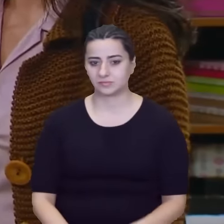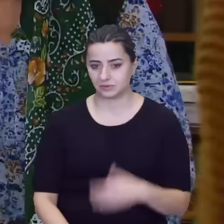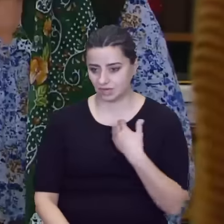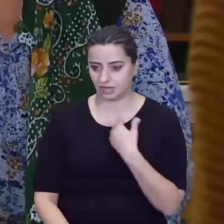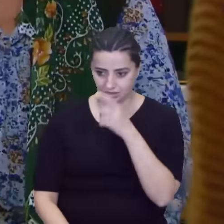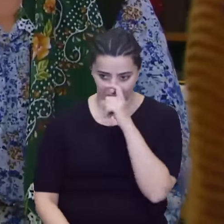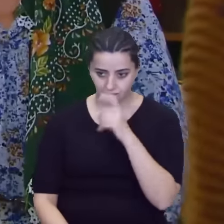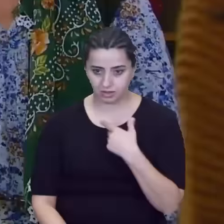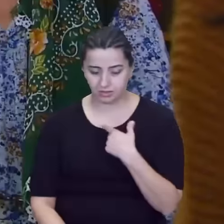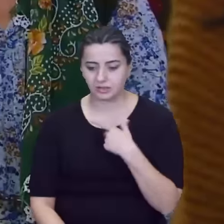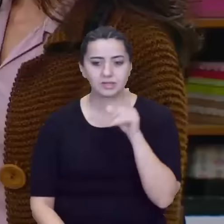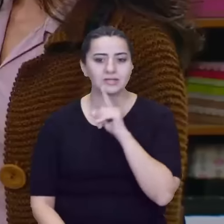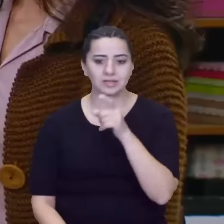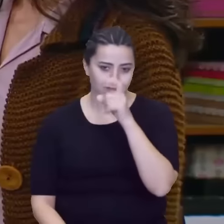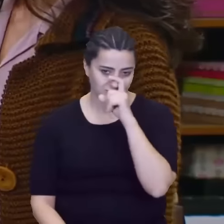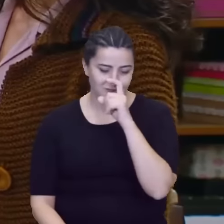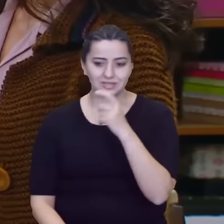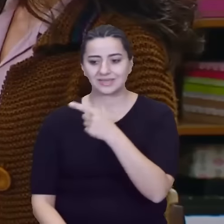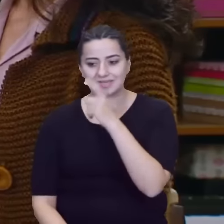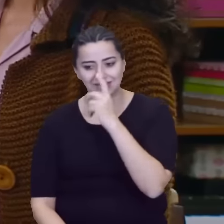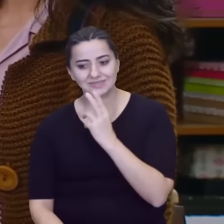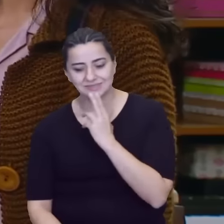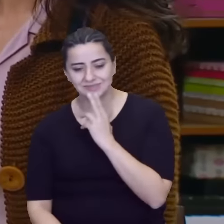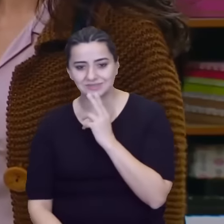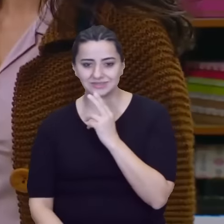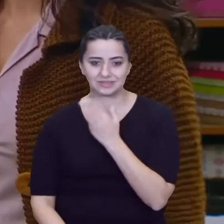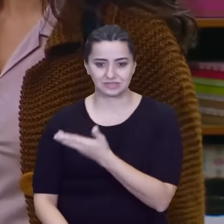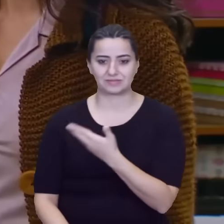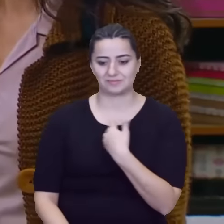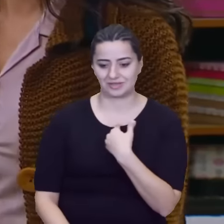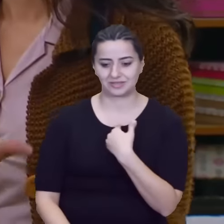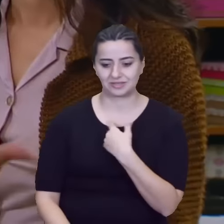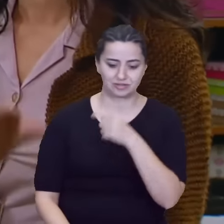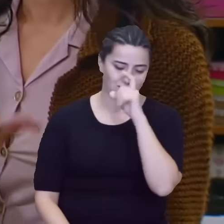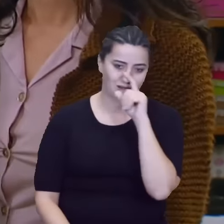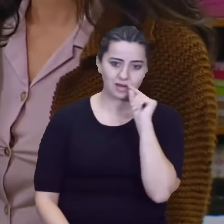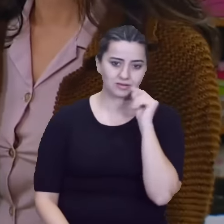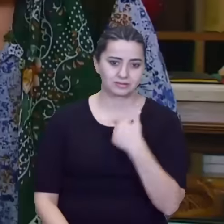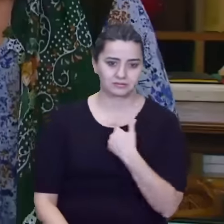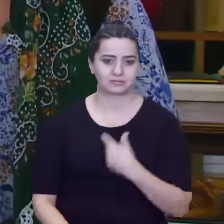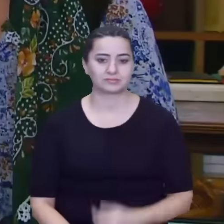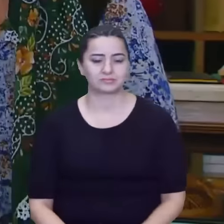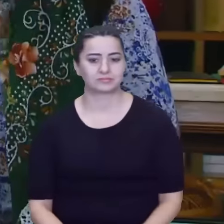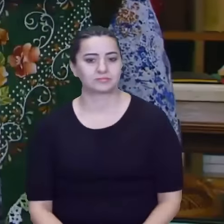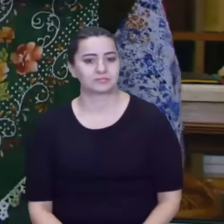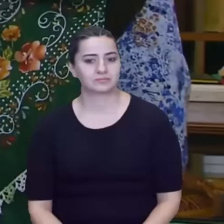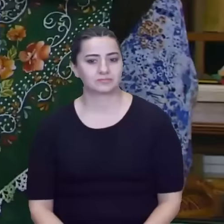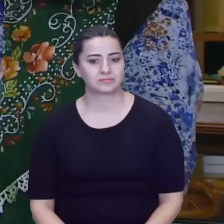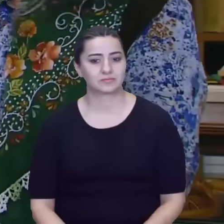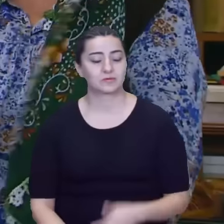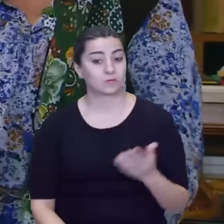Kral. İngiltere kralı. Kraliçe. İngiltere'nin ve kral.